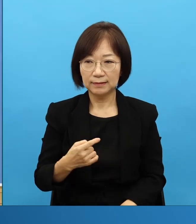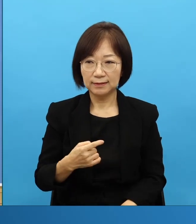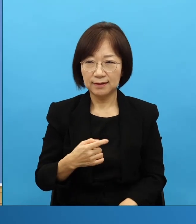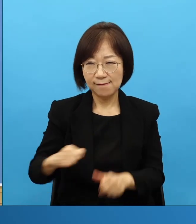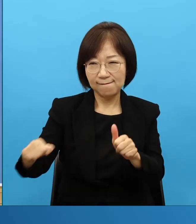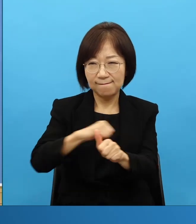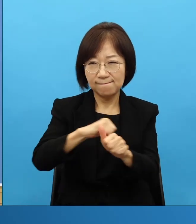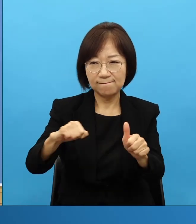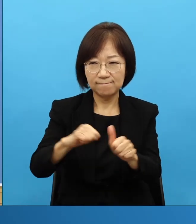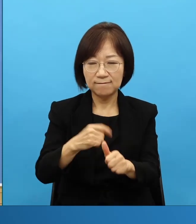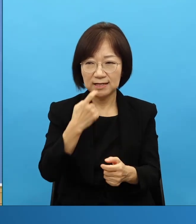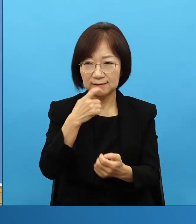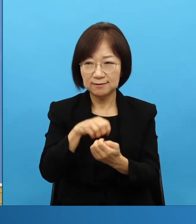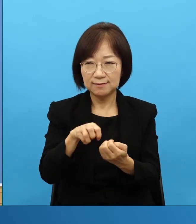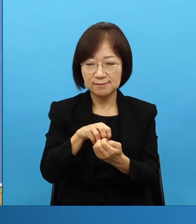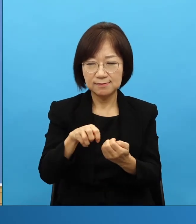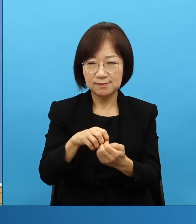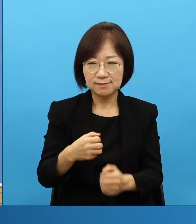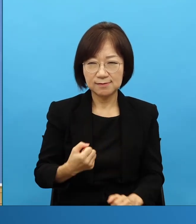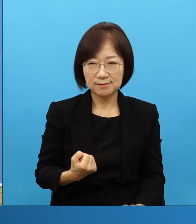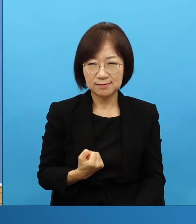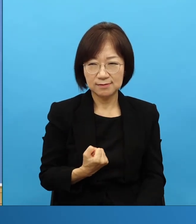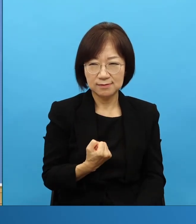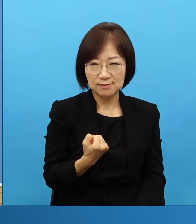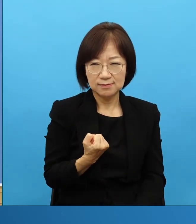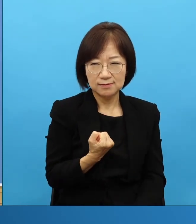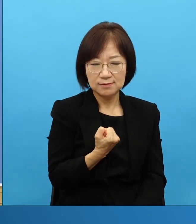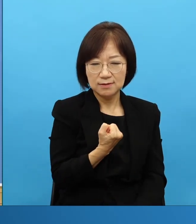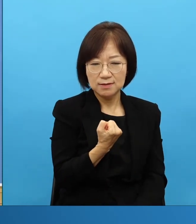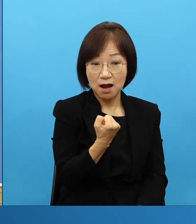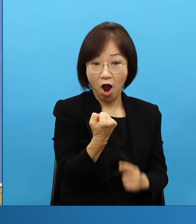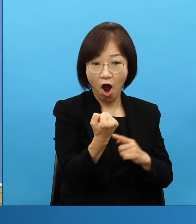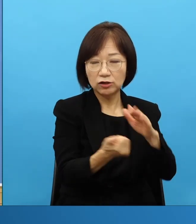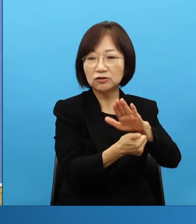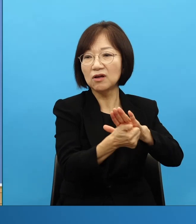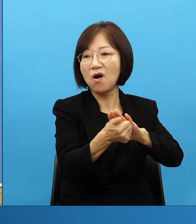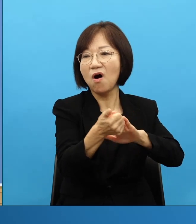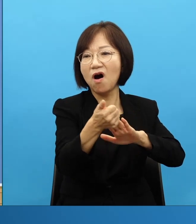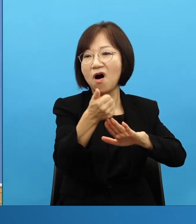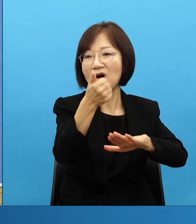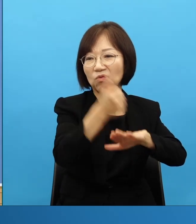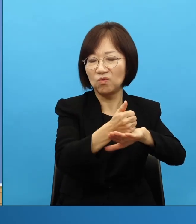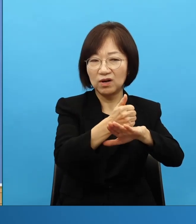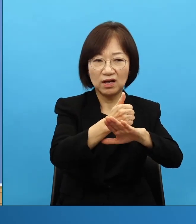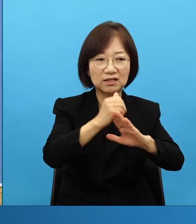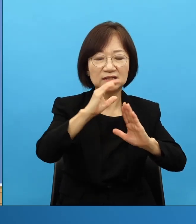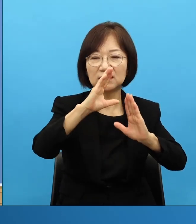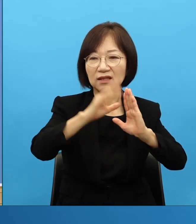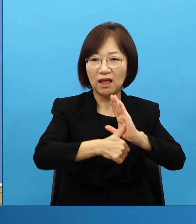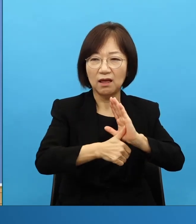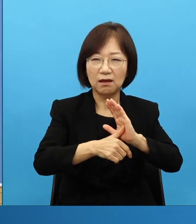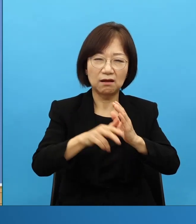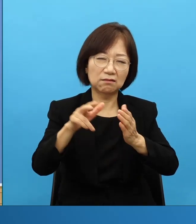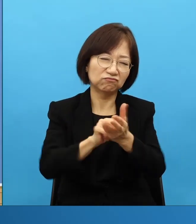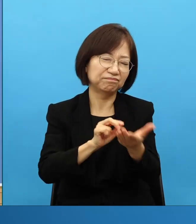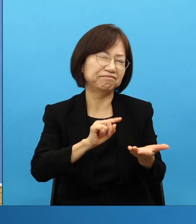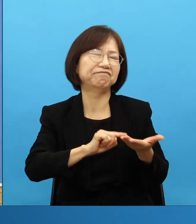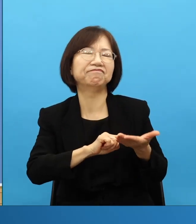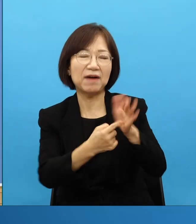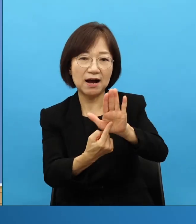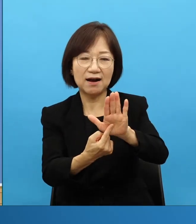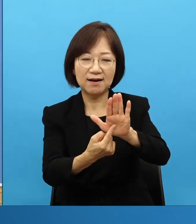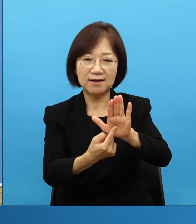더 성공하면 더 문제가 돼요. And even if they were successful, it was no use because it became even 악이 worse when they were. 가득 차 있는 거예요. And they were full of